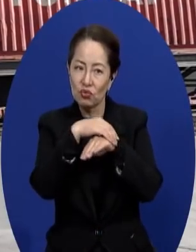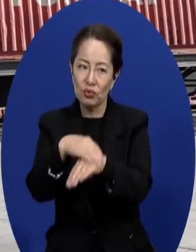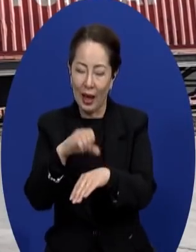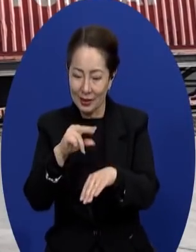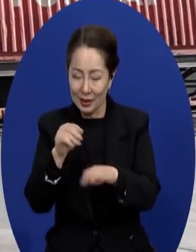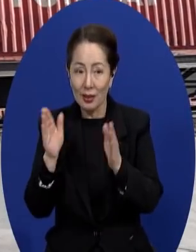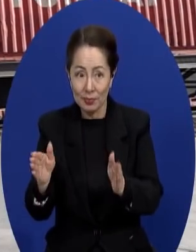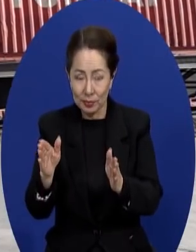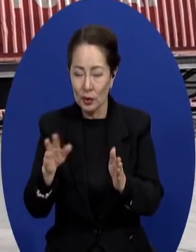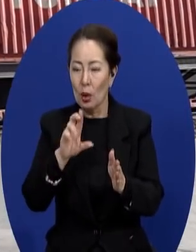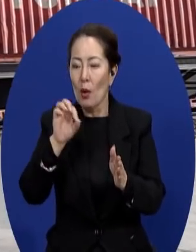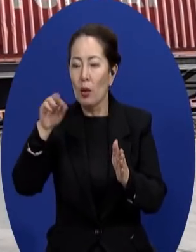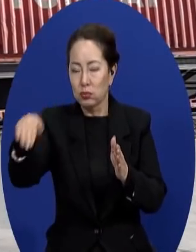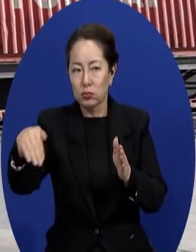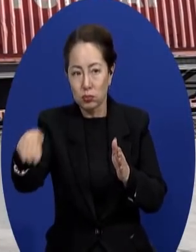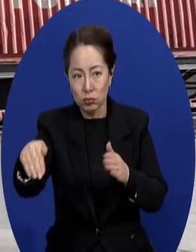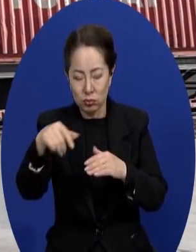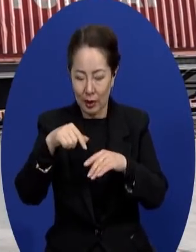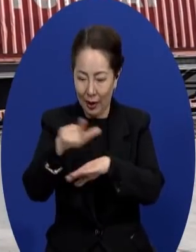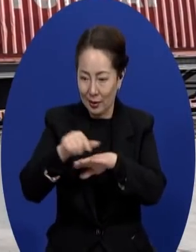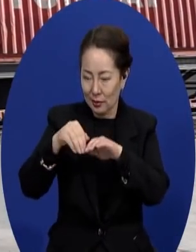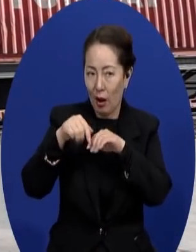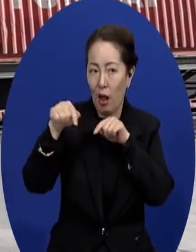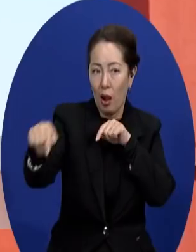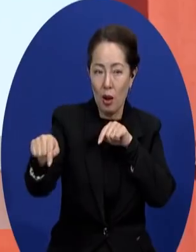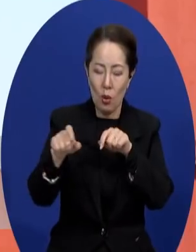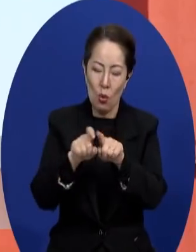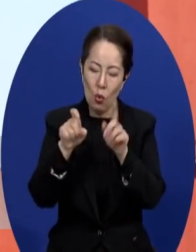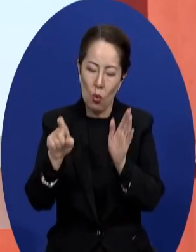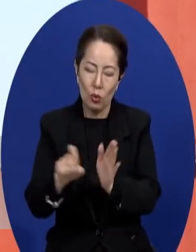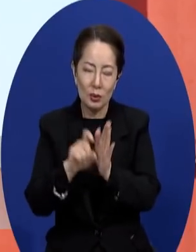талбайгаас бомбтын цогцлол, гайлын хяналтын бүс хүртэл ачаа тээвэрлэх